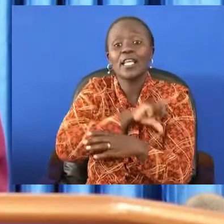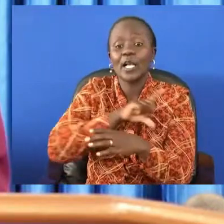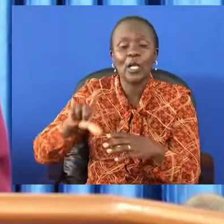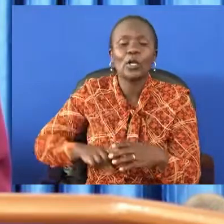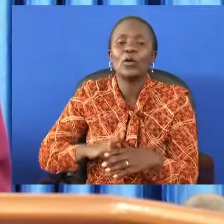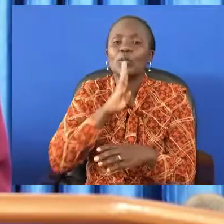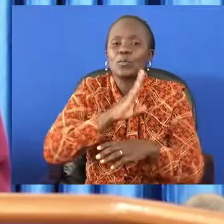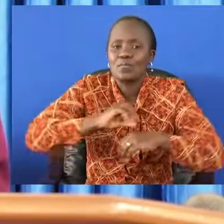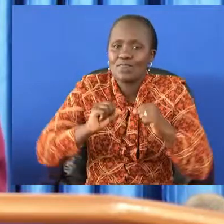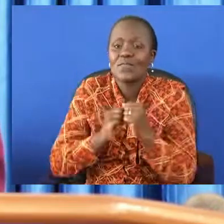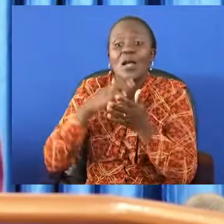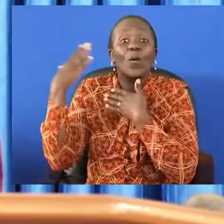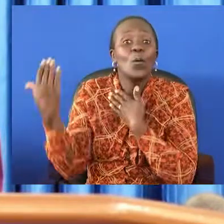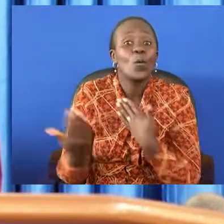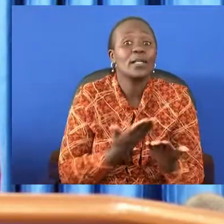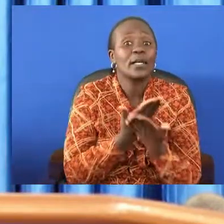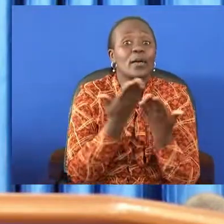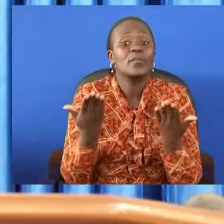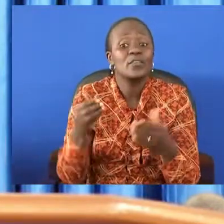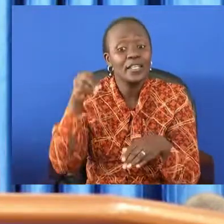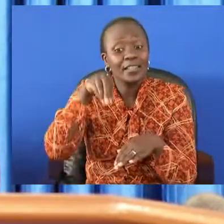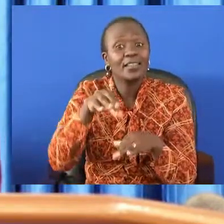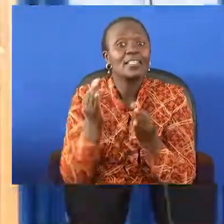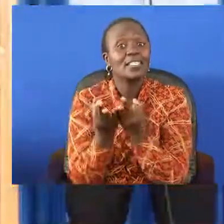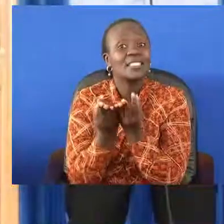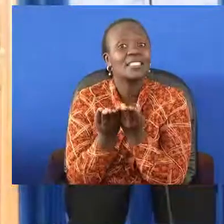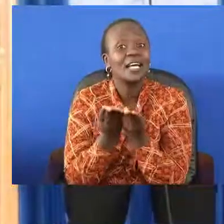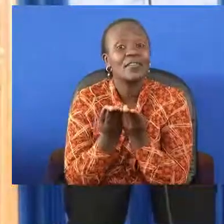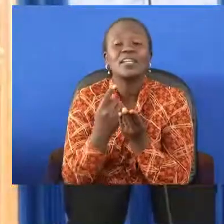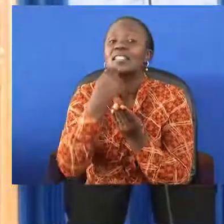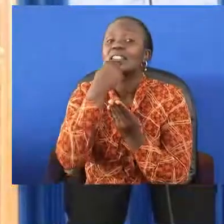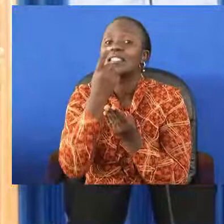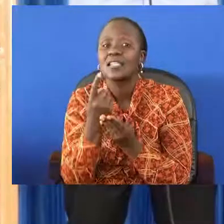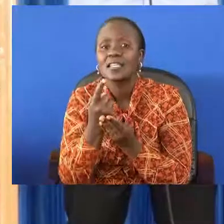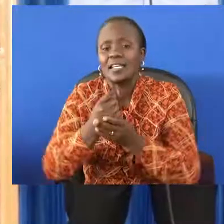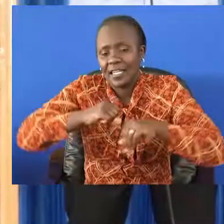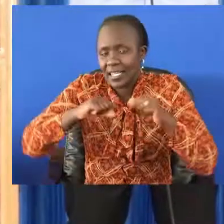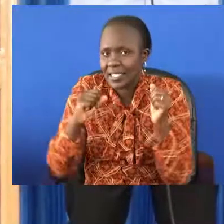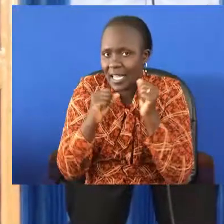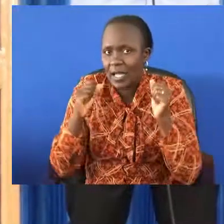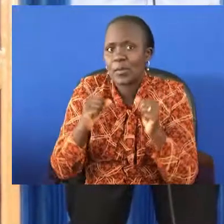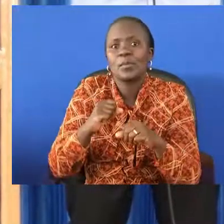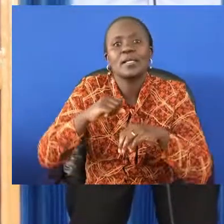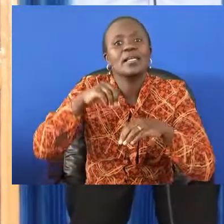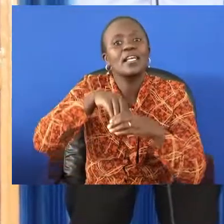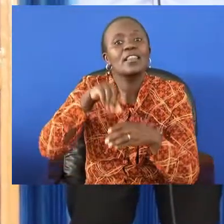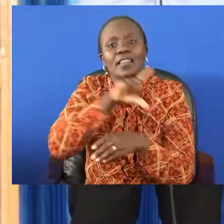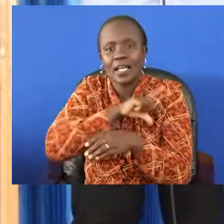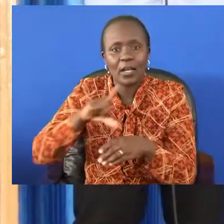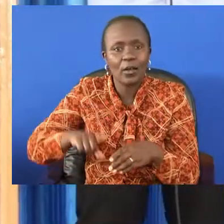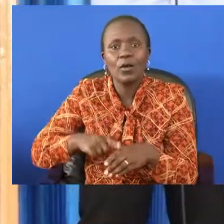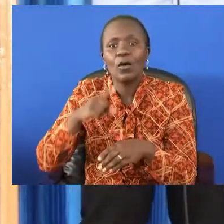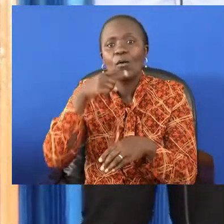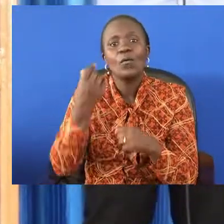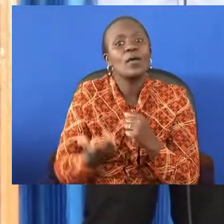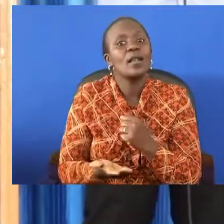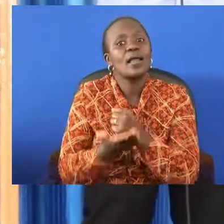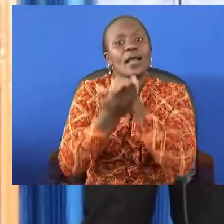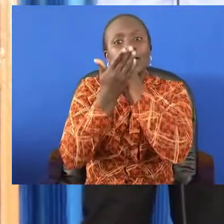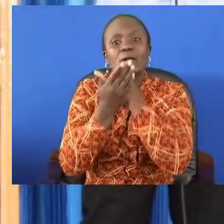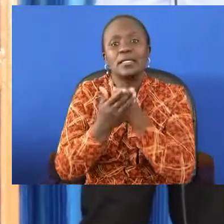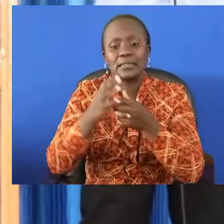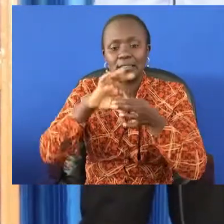kufurahi. So ninawakaribisha katika ibada ya leo nikisema tufurahi katika Bwana. Atakaye tusaidia